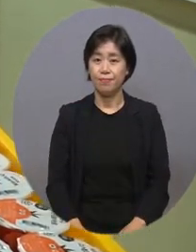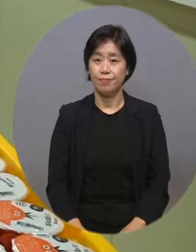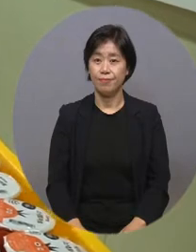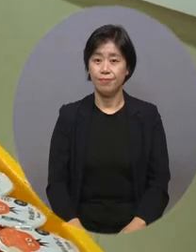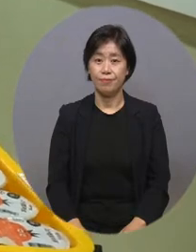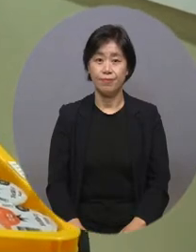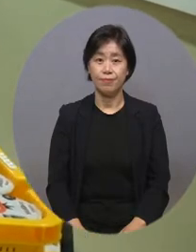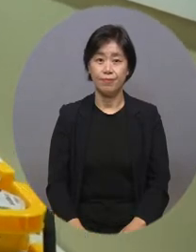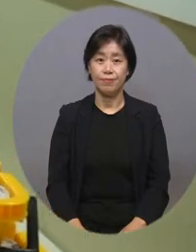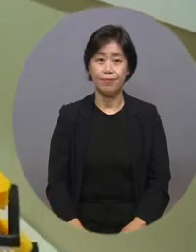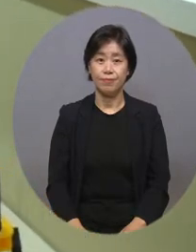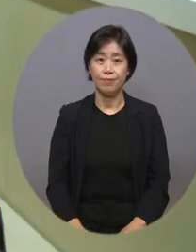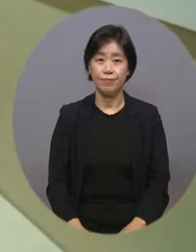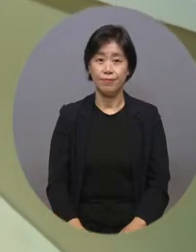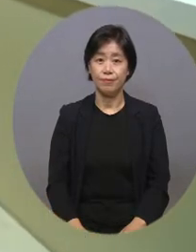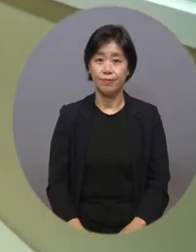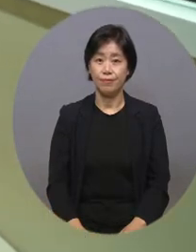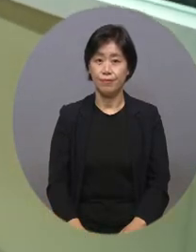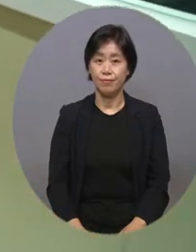그쵸?